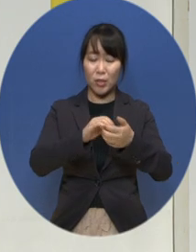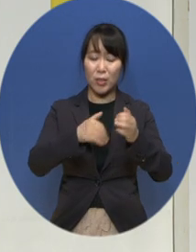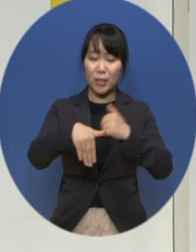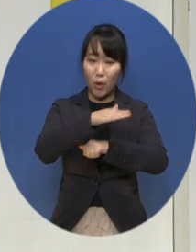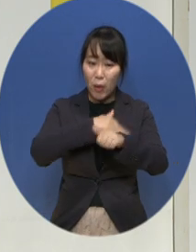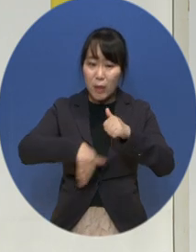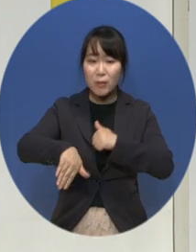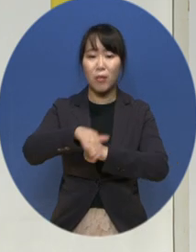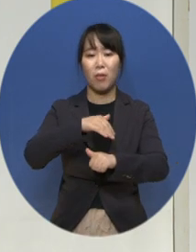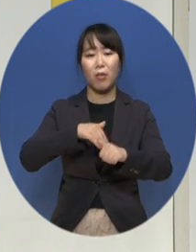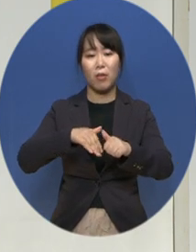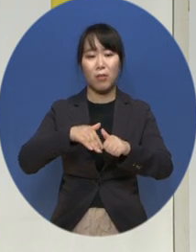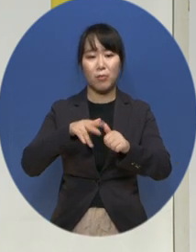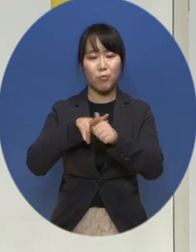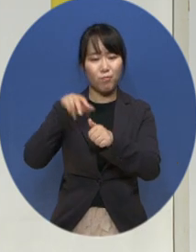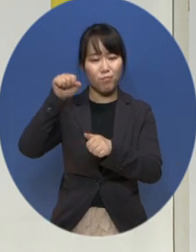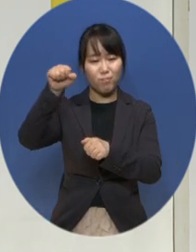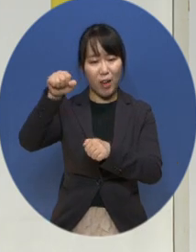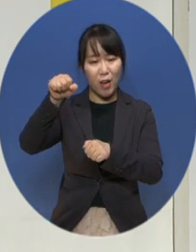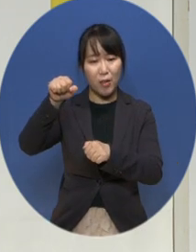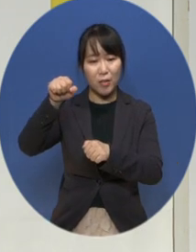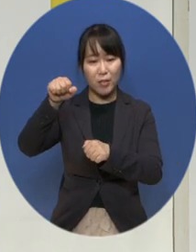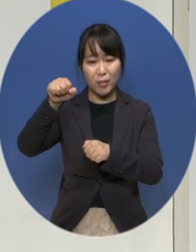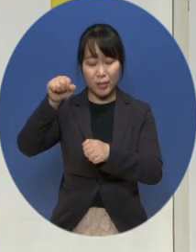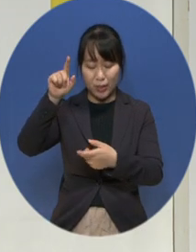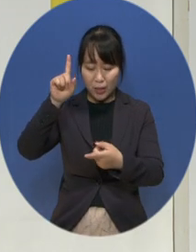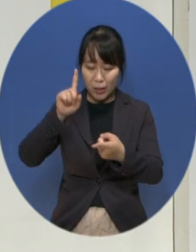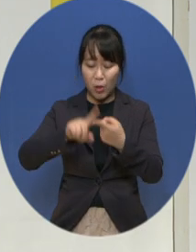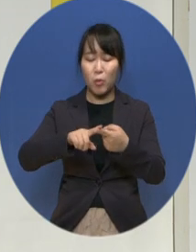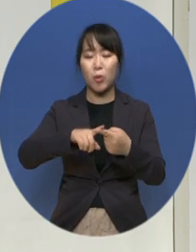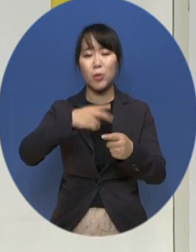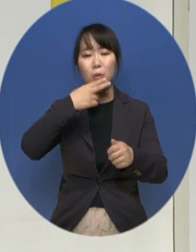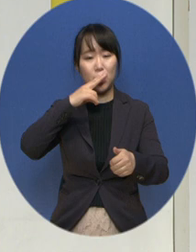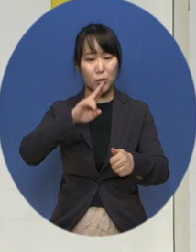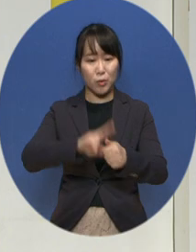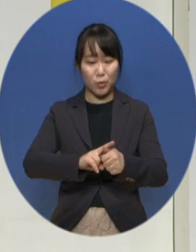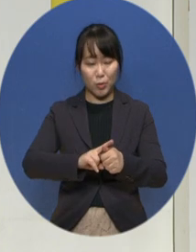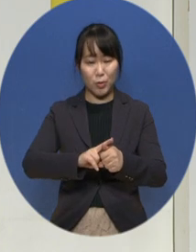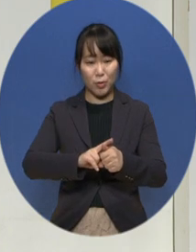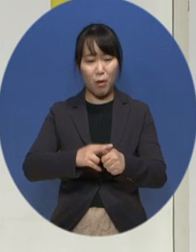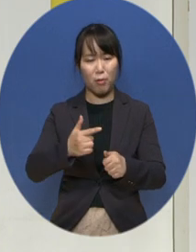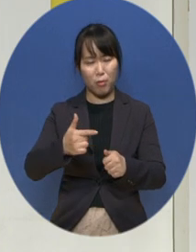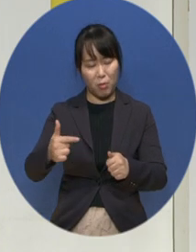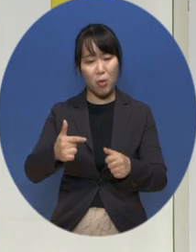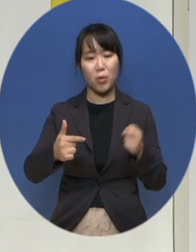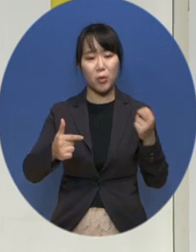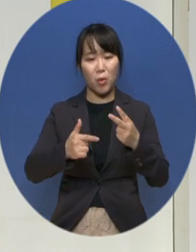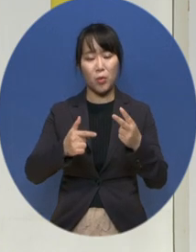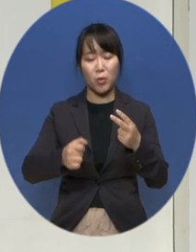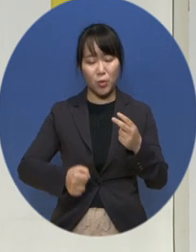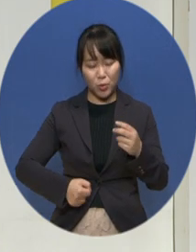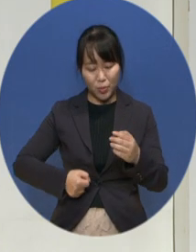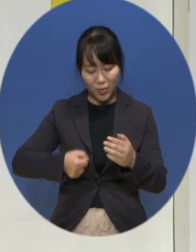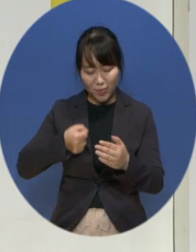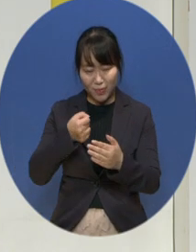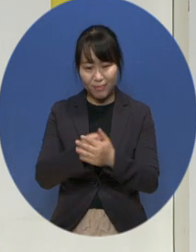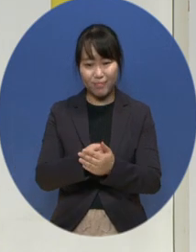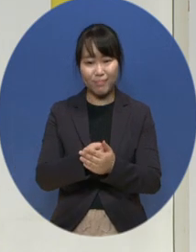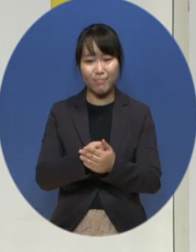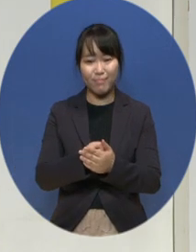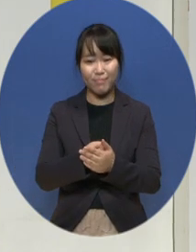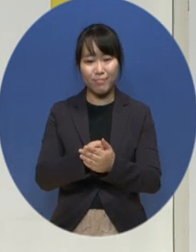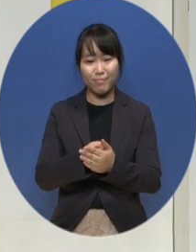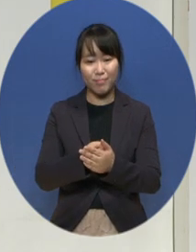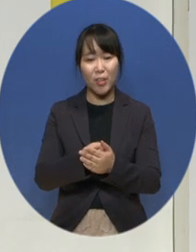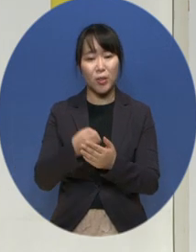예 으 추 막 선거에 출마를 했다는 것 자체가 큰 도전이고 그럼 도 용기 1